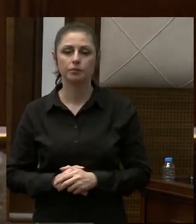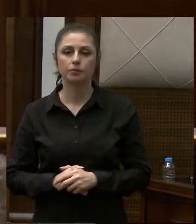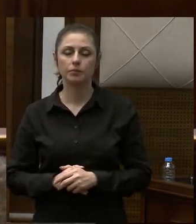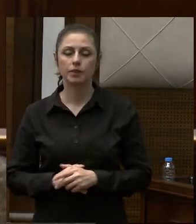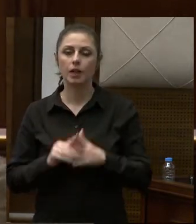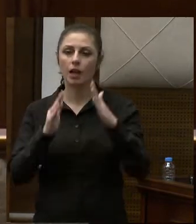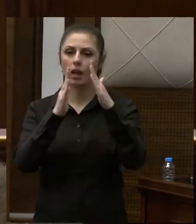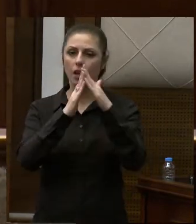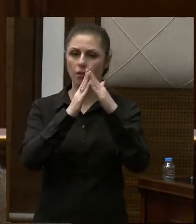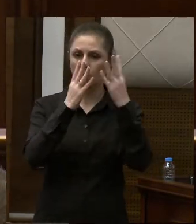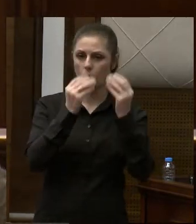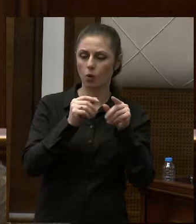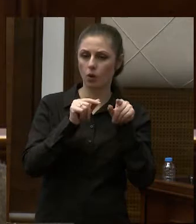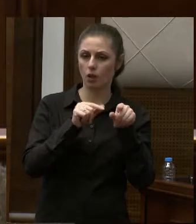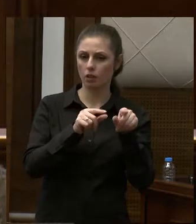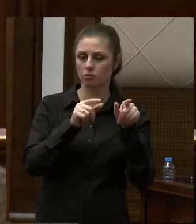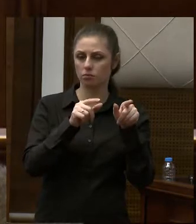konut olan yerler